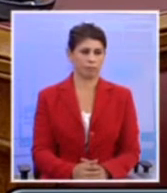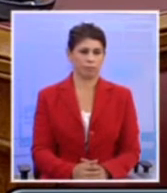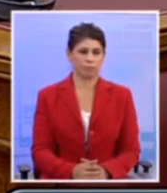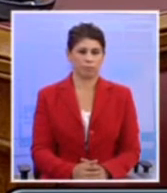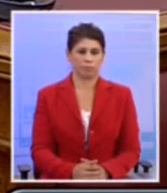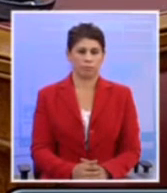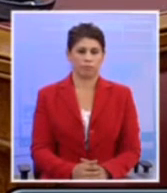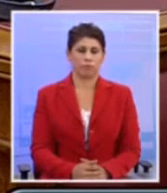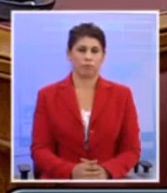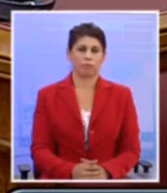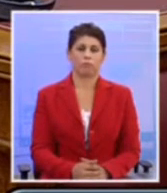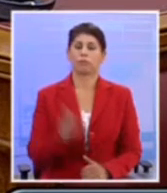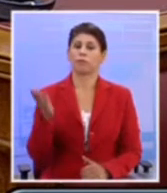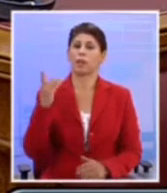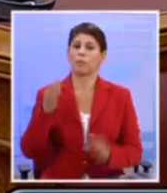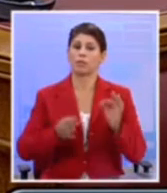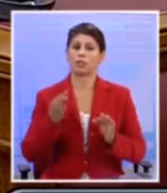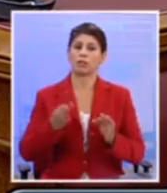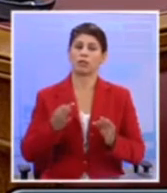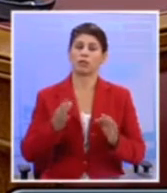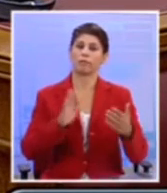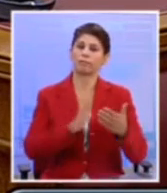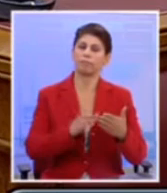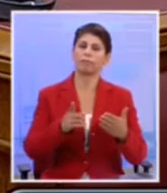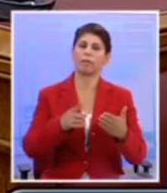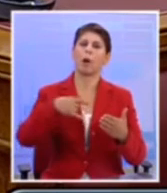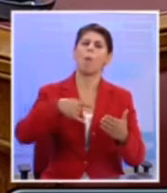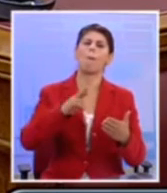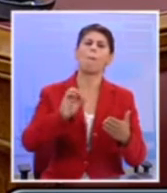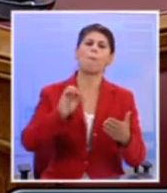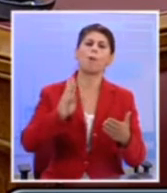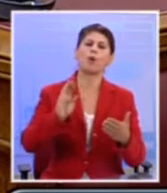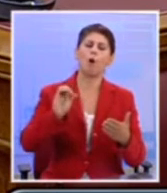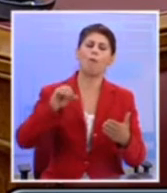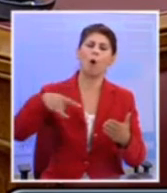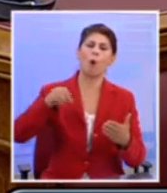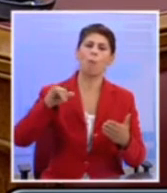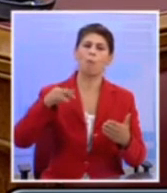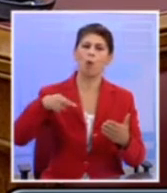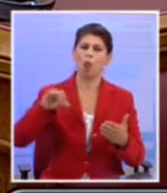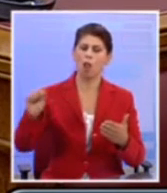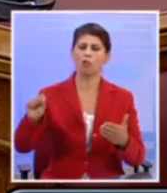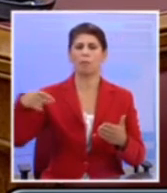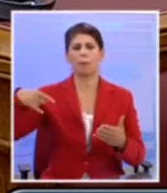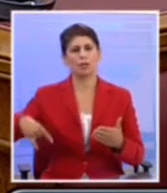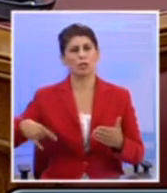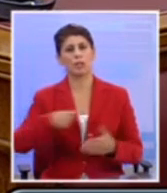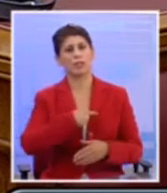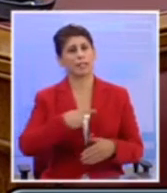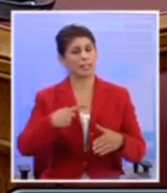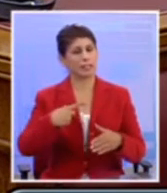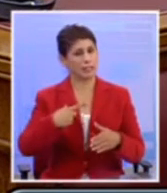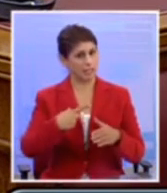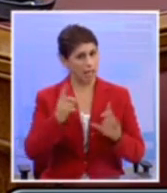κάποιοι συζητούσαν με τον κύριο Προβόπουλο, με τον κύριο Παπακοσταντίνου, με τον πρώην διοικητή της Εθνικής Τράπεζας, ο οποίος